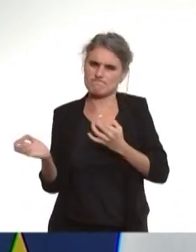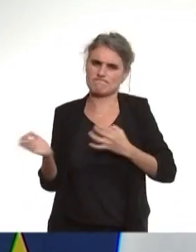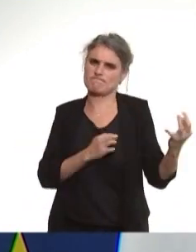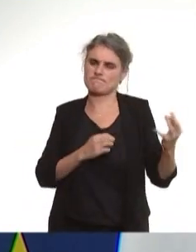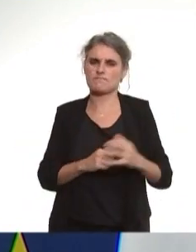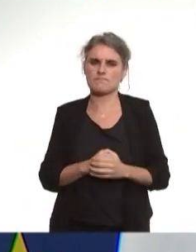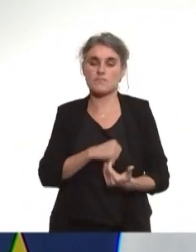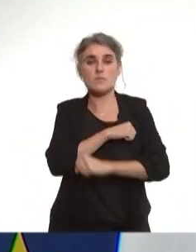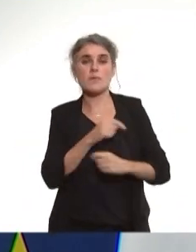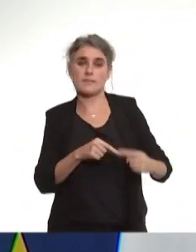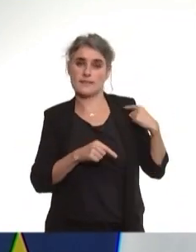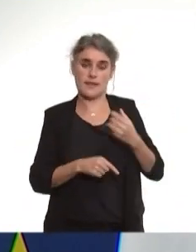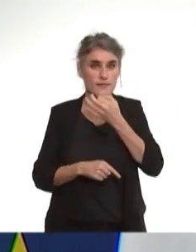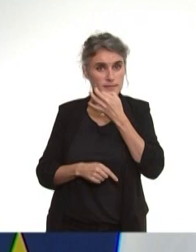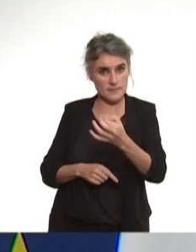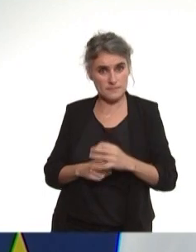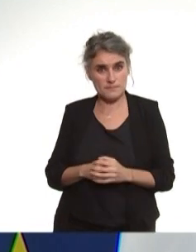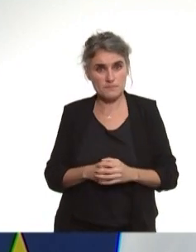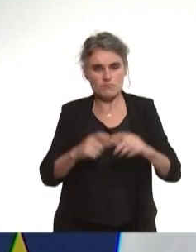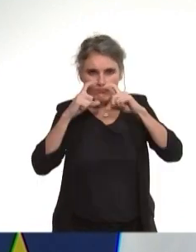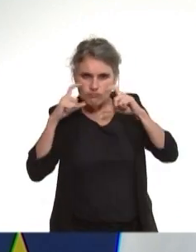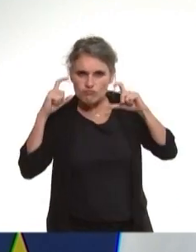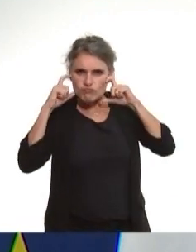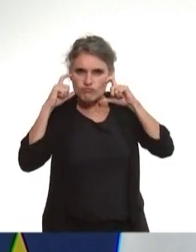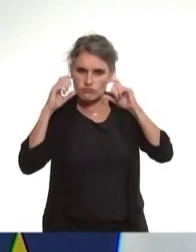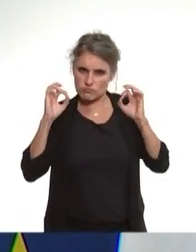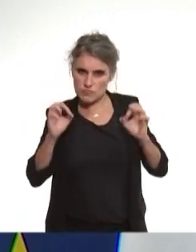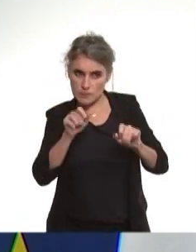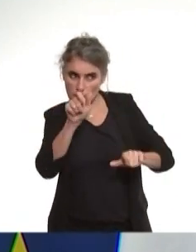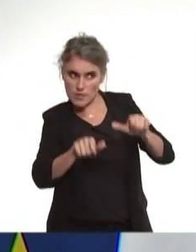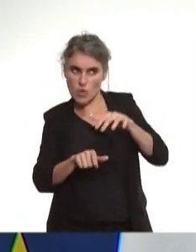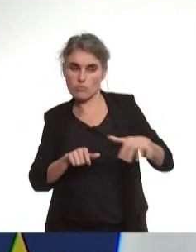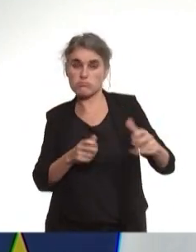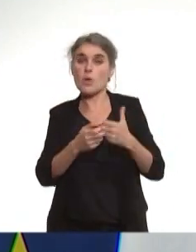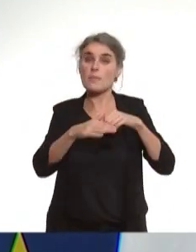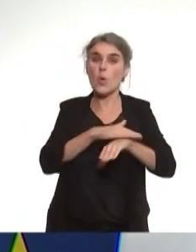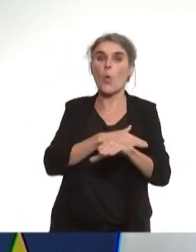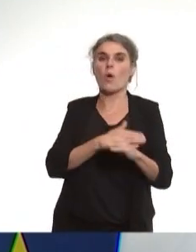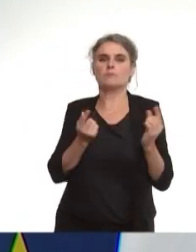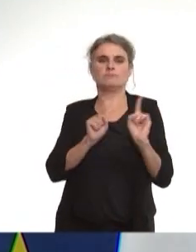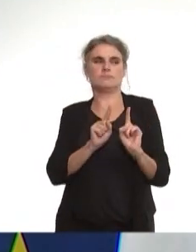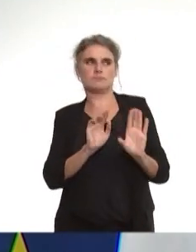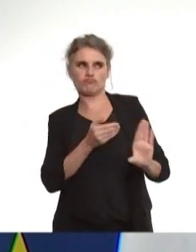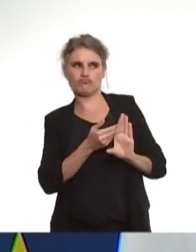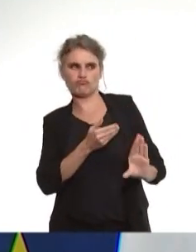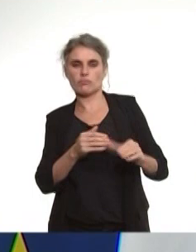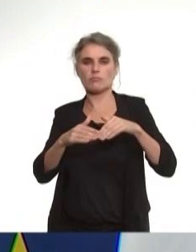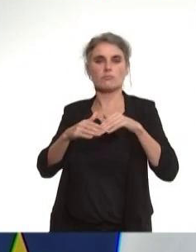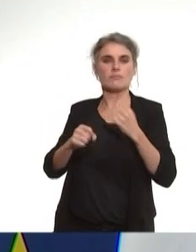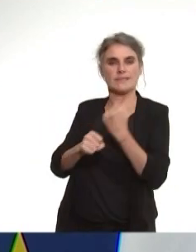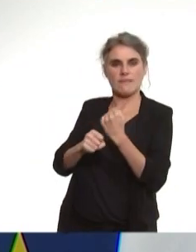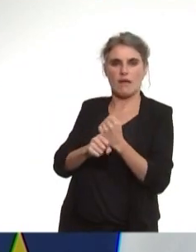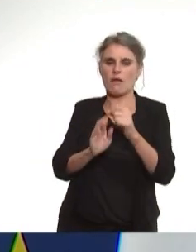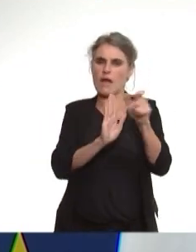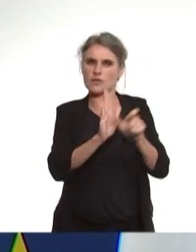dernière quand on porte le masque et qu'on fait attention aux personnes qui sont à côté de nous dans le métro au travail au restaurant